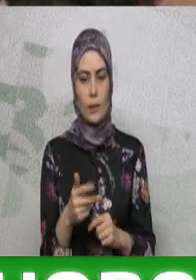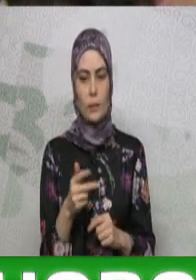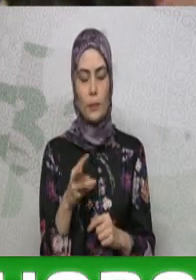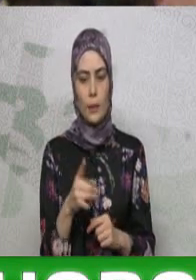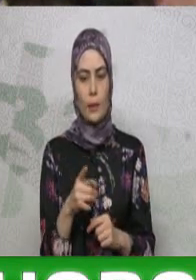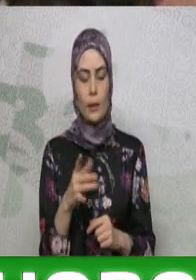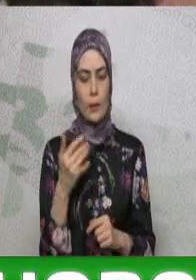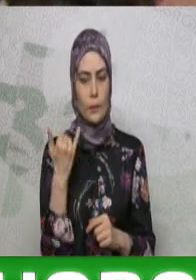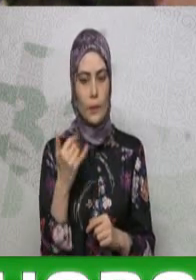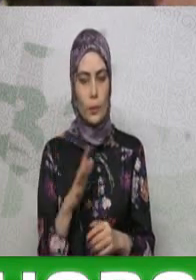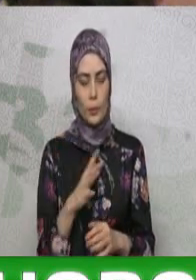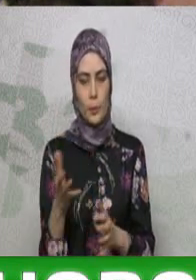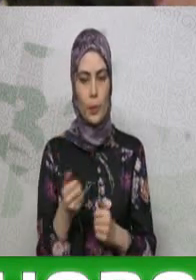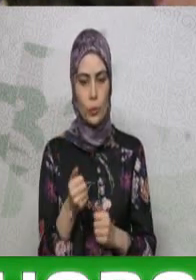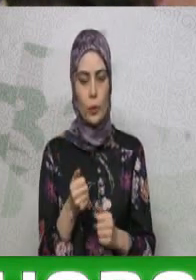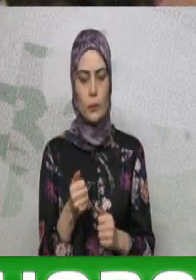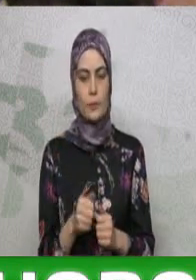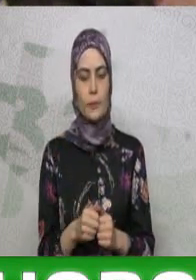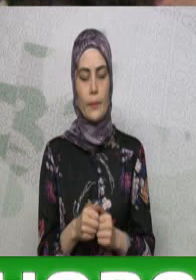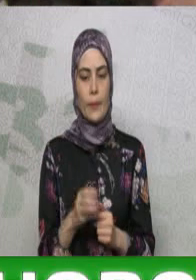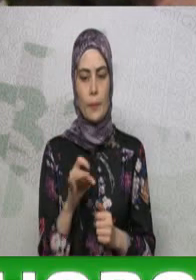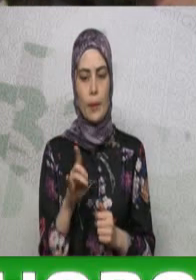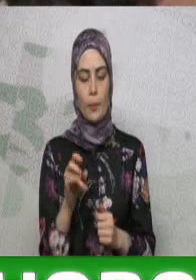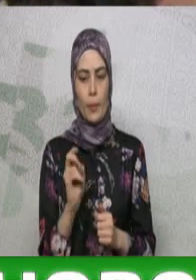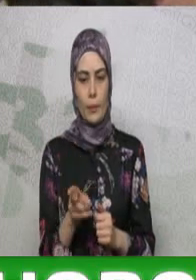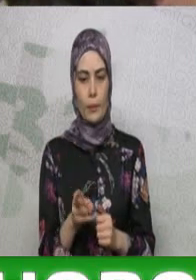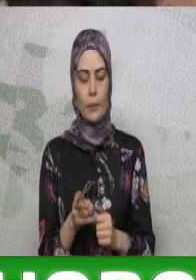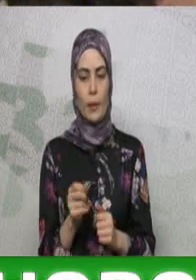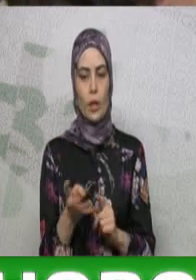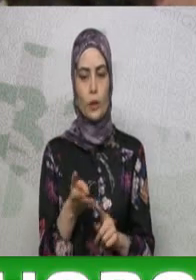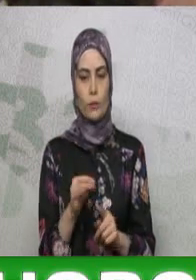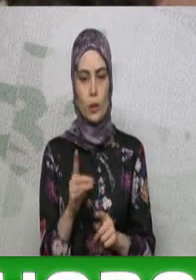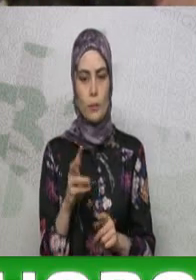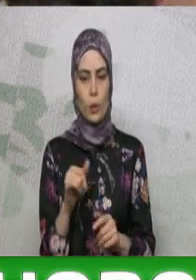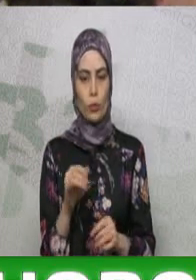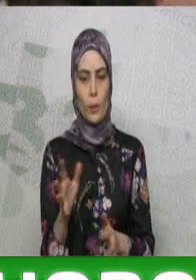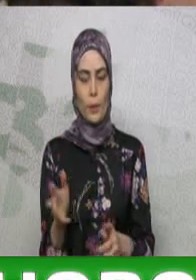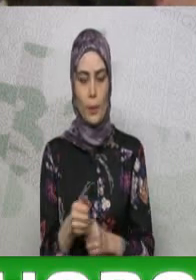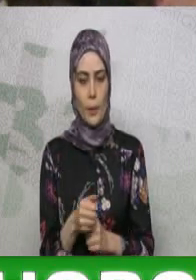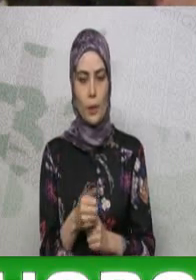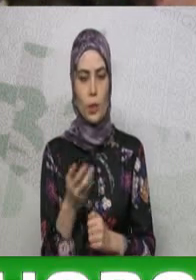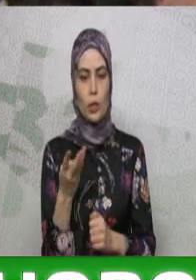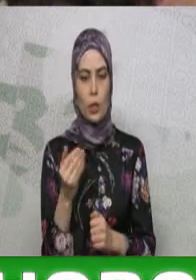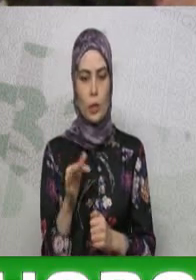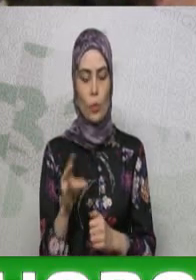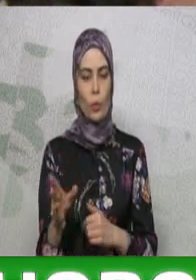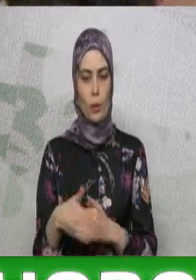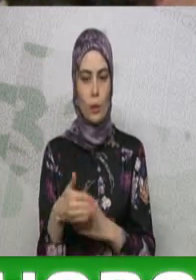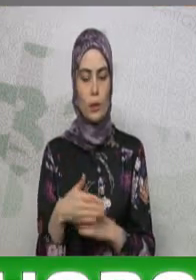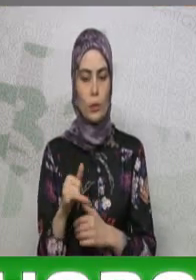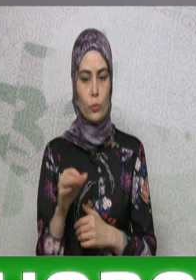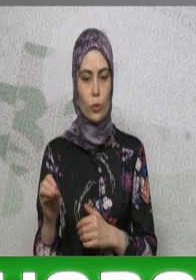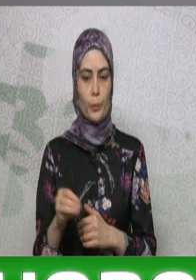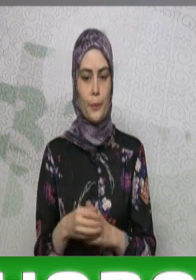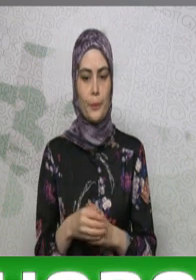Три раза поступали звонки, постоянно перекрывали Сбербанк. На четвертый раз мы его уже поймали, он сейчас привлечен к уголовной